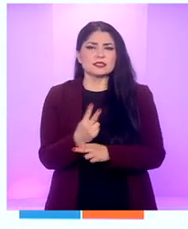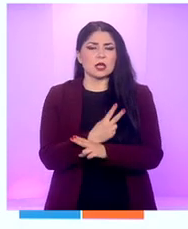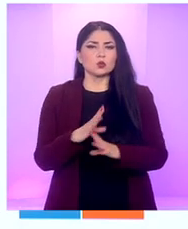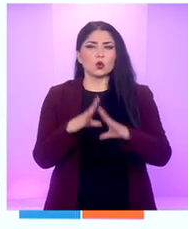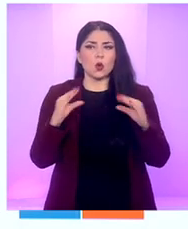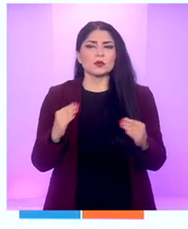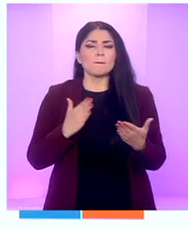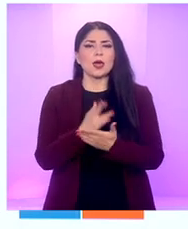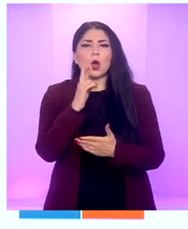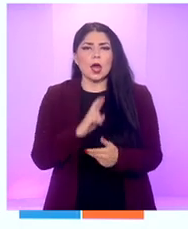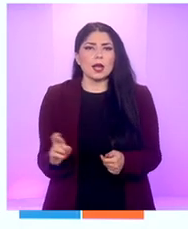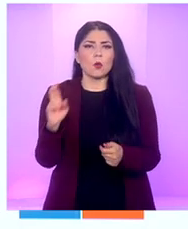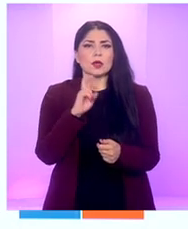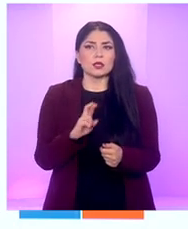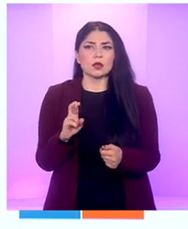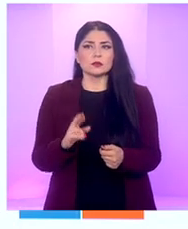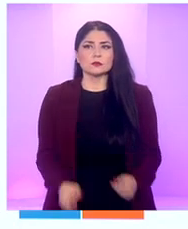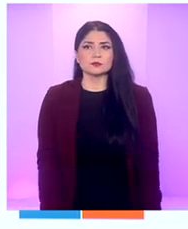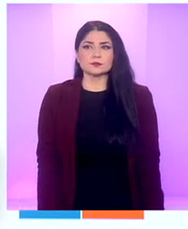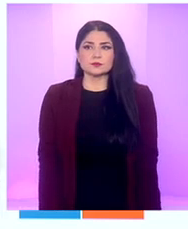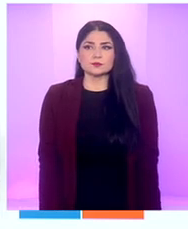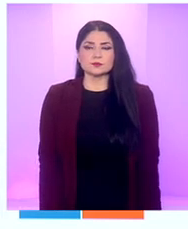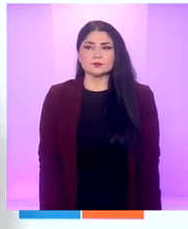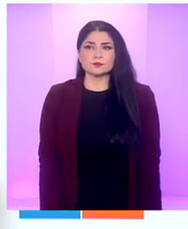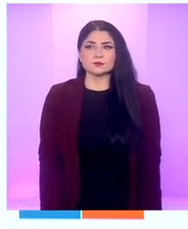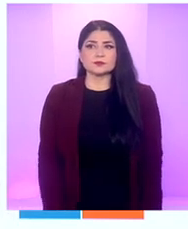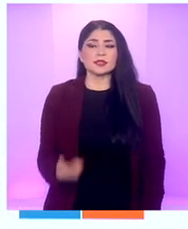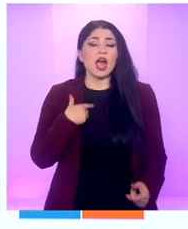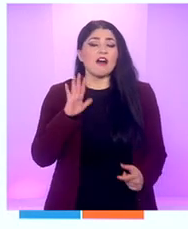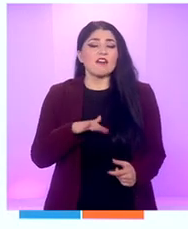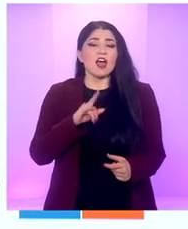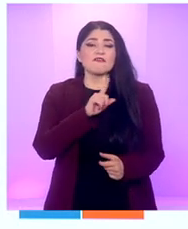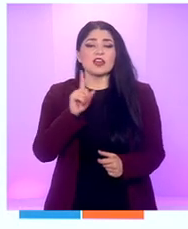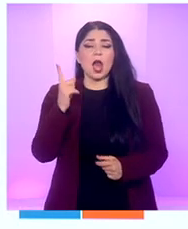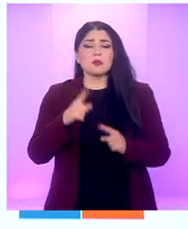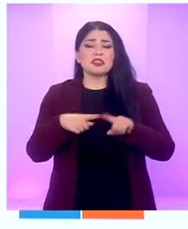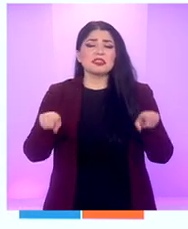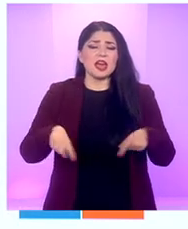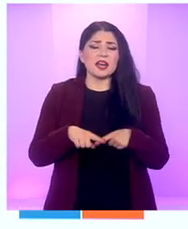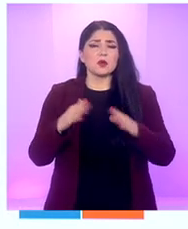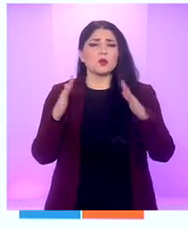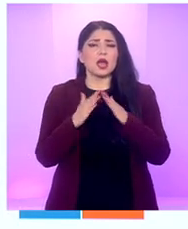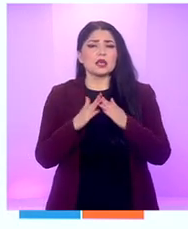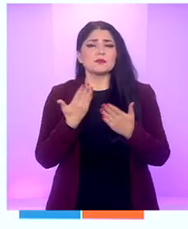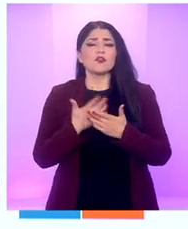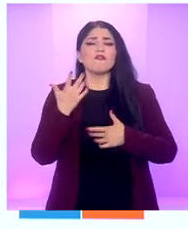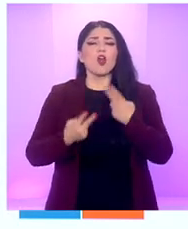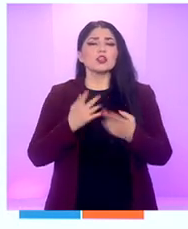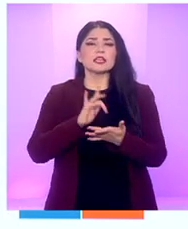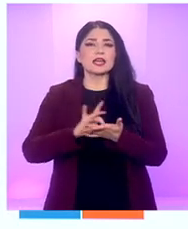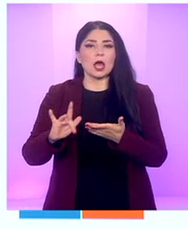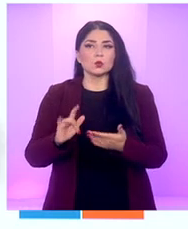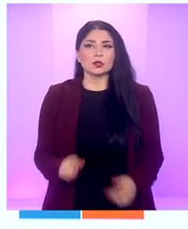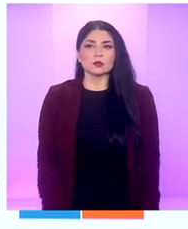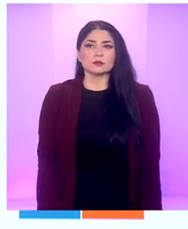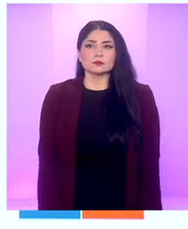român Și mereu reluată de a avea anumite active imobile sau terenuri acordate cu titlu de folosință gratuită sau